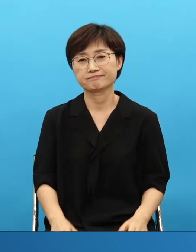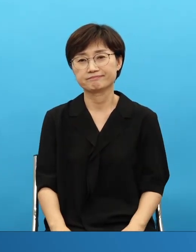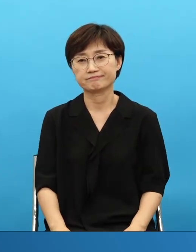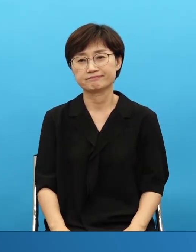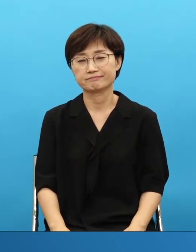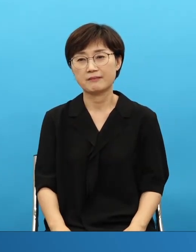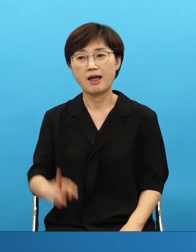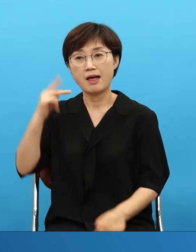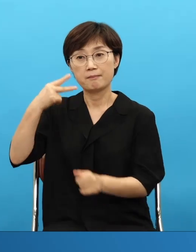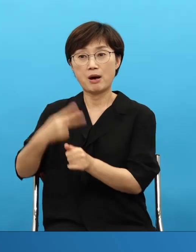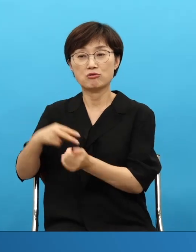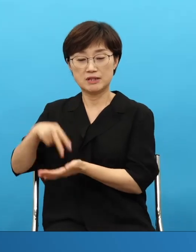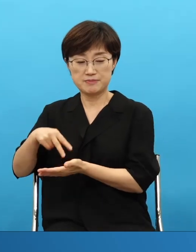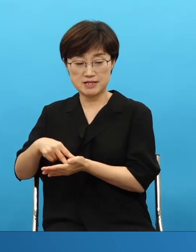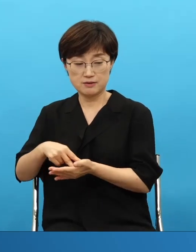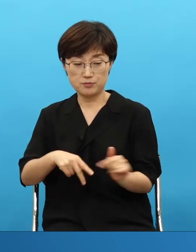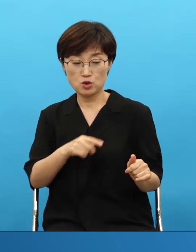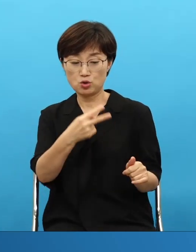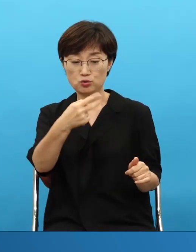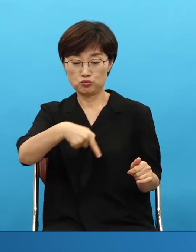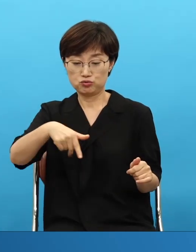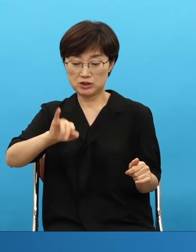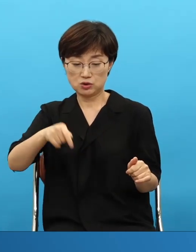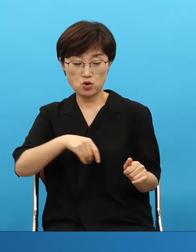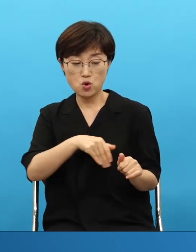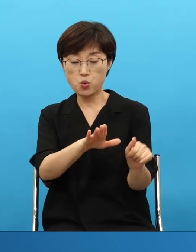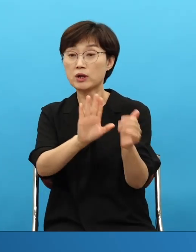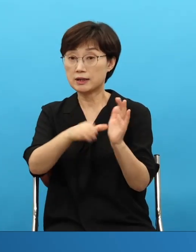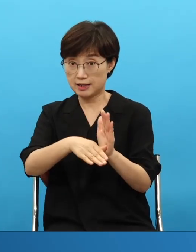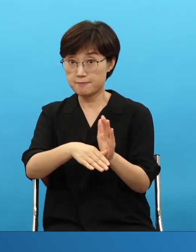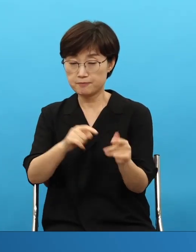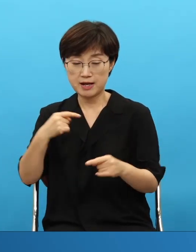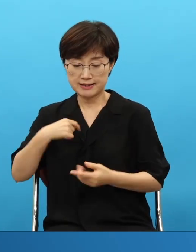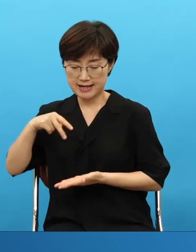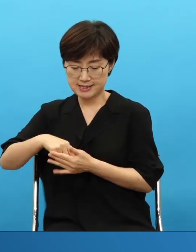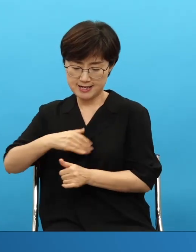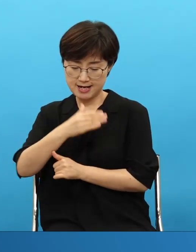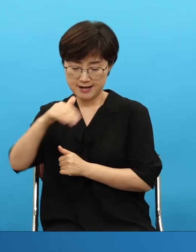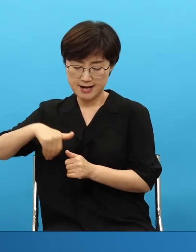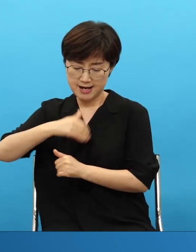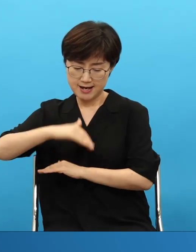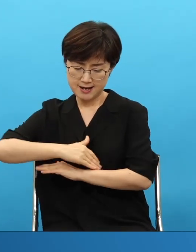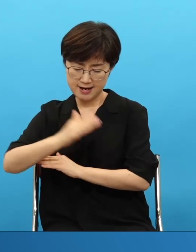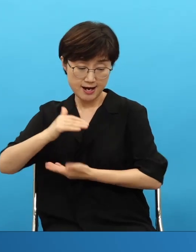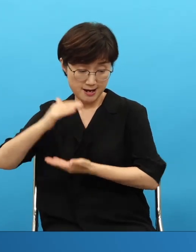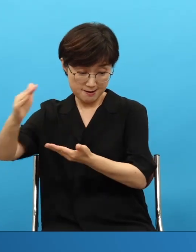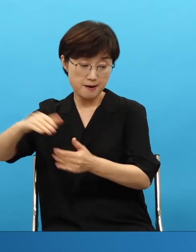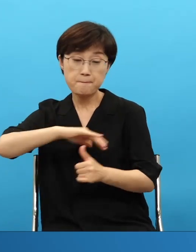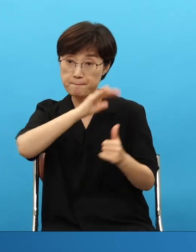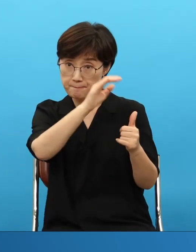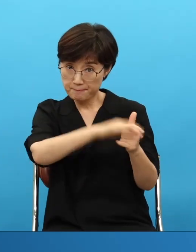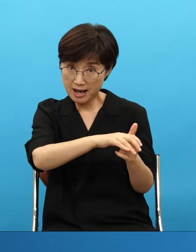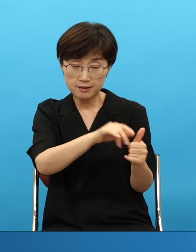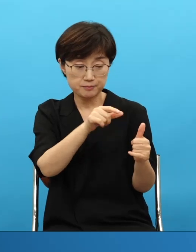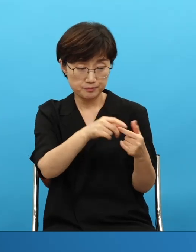지금 바울이 두기구를 내보내면서 한 얘기예요. 是现在保罗才派. 세 번째는 신실한 일꾼.